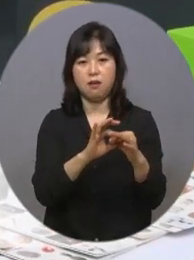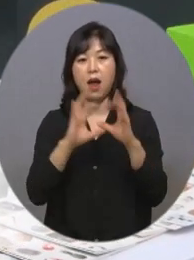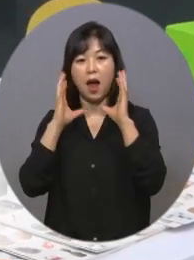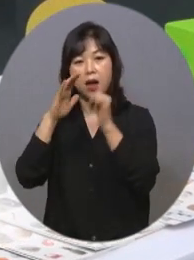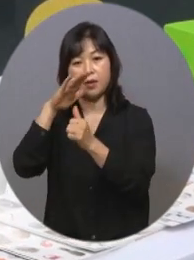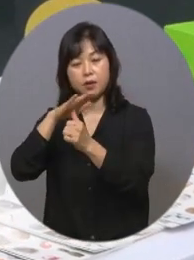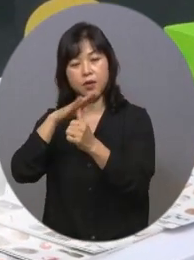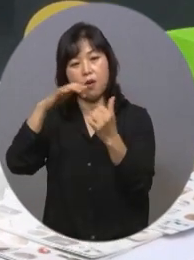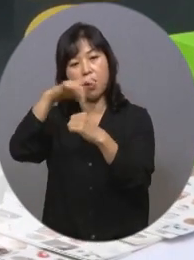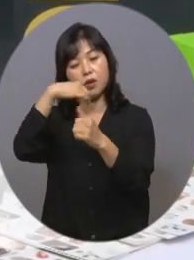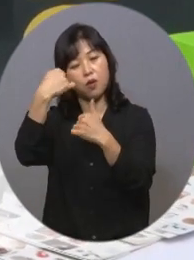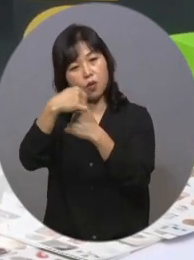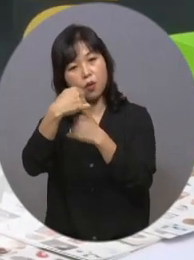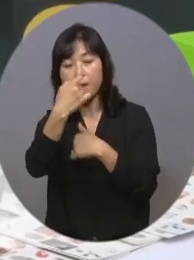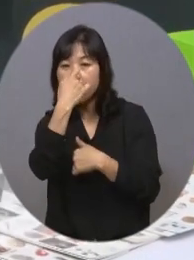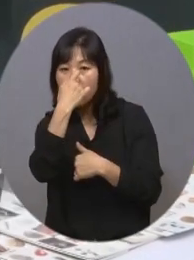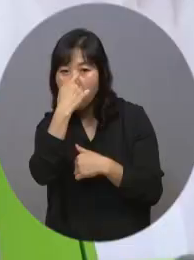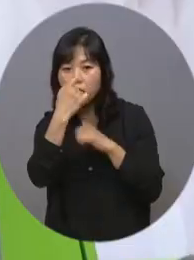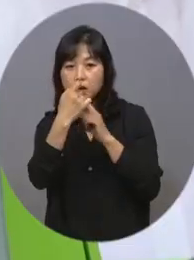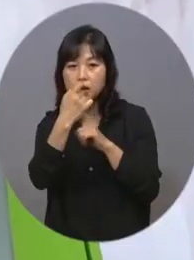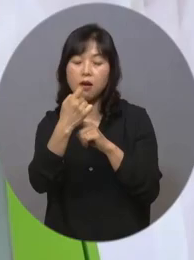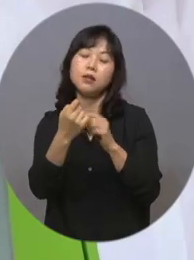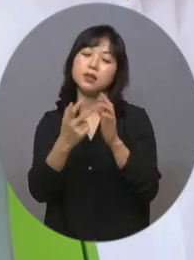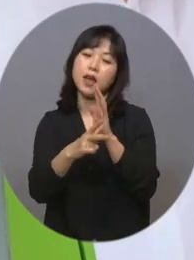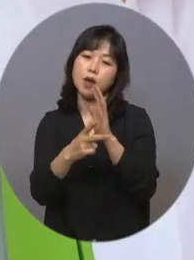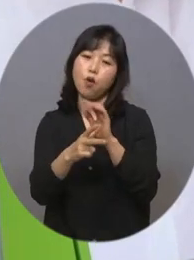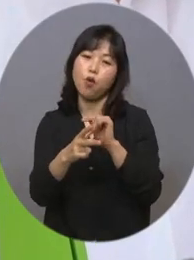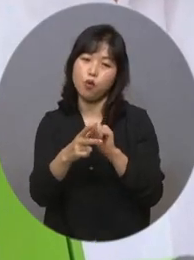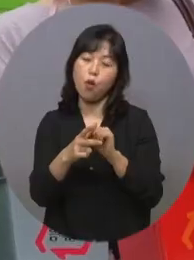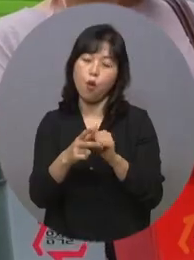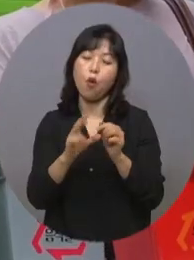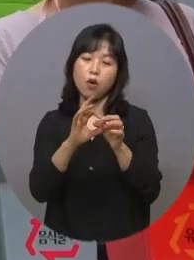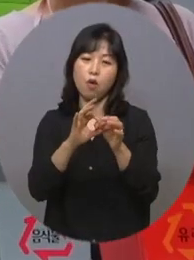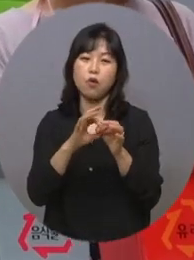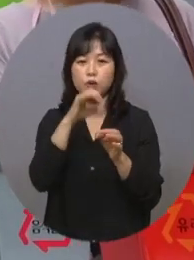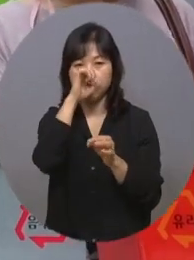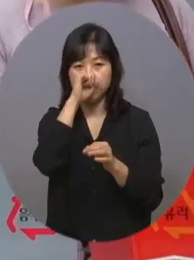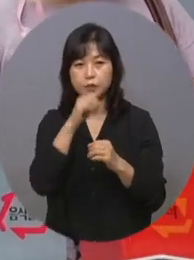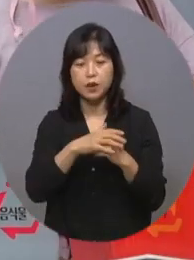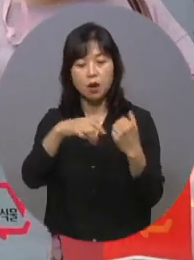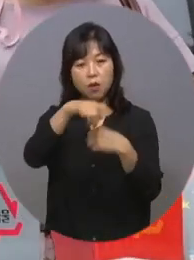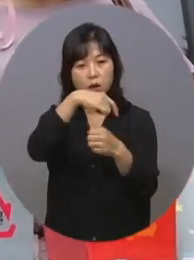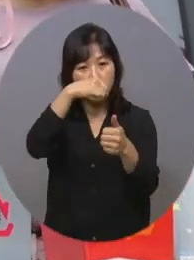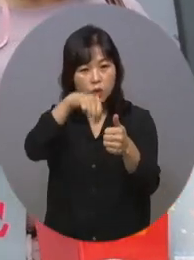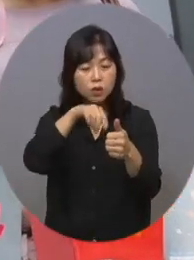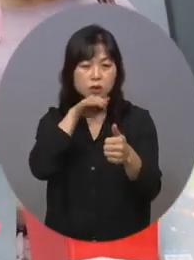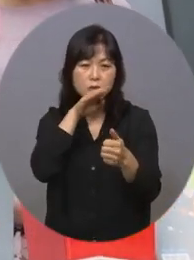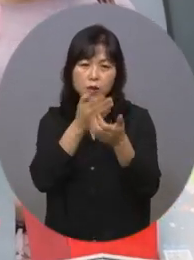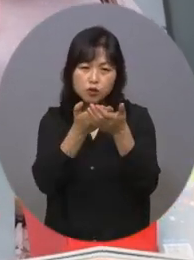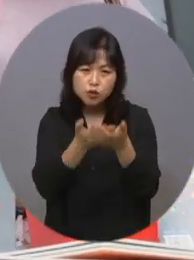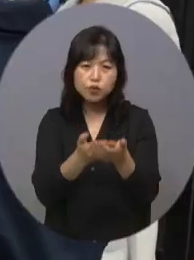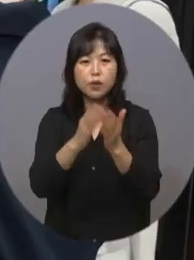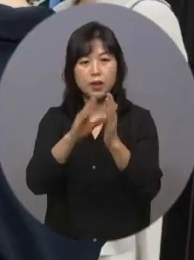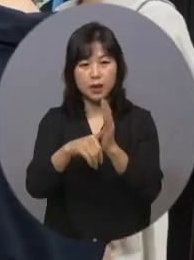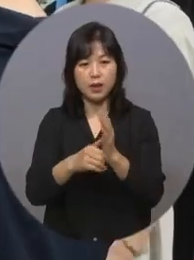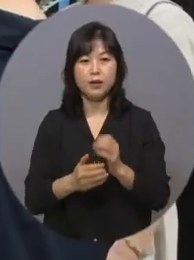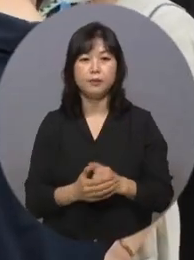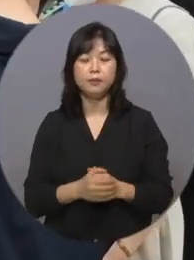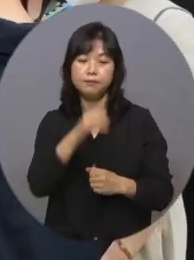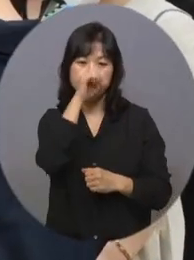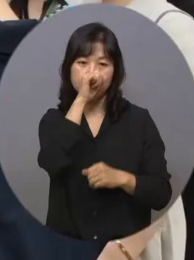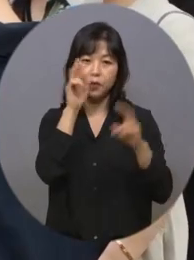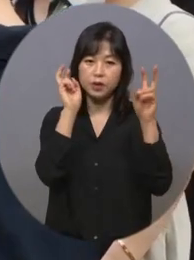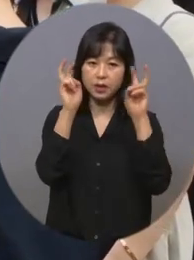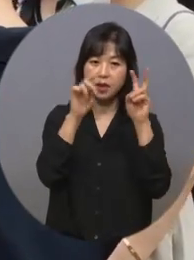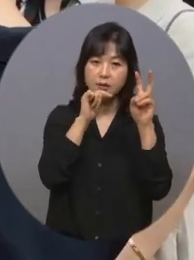하는데 좋은 자료로 활용이 될 것 같습니다. 아이들 환경교육이 그 어느 때보다 중요한 시기. 착한